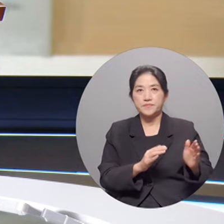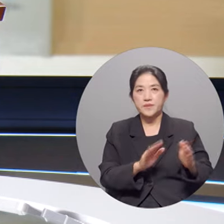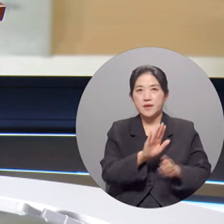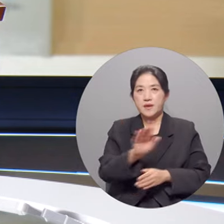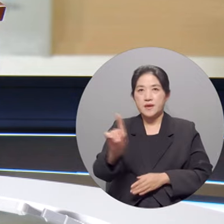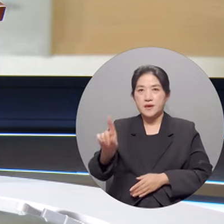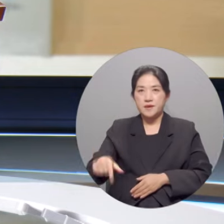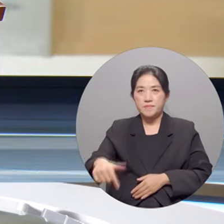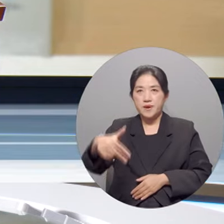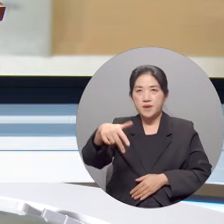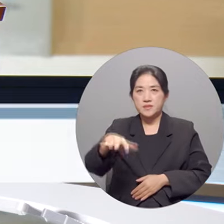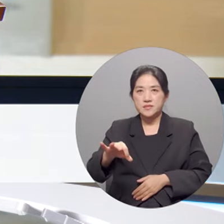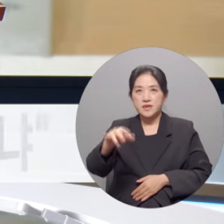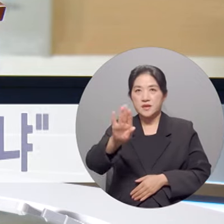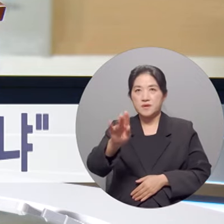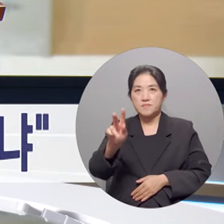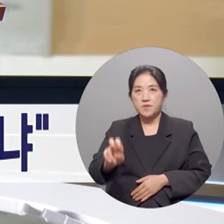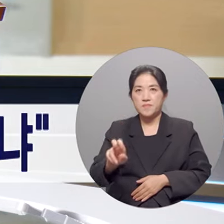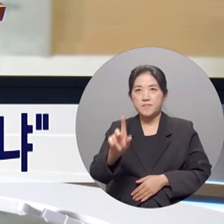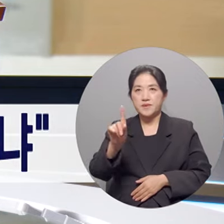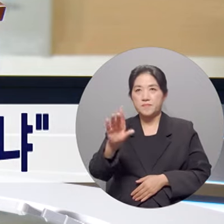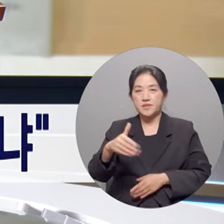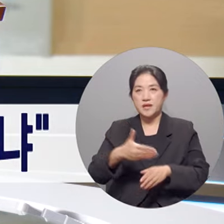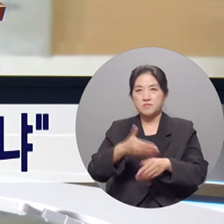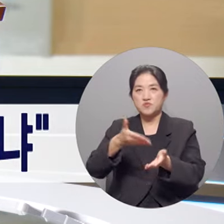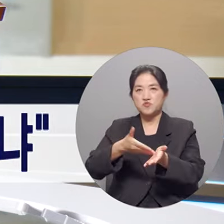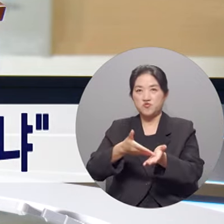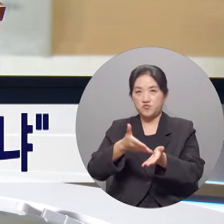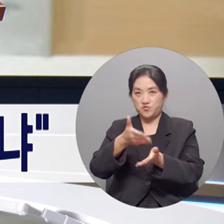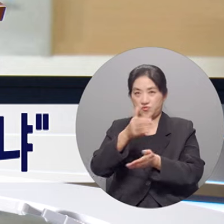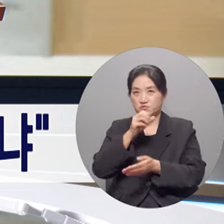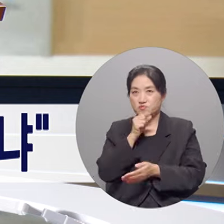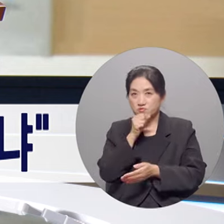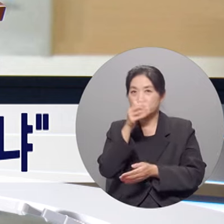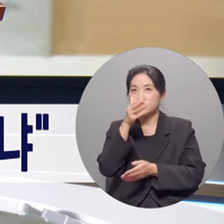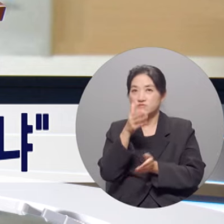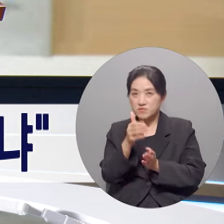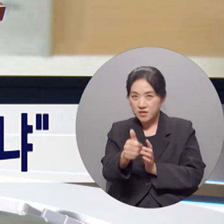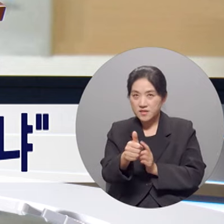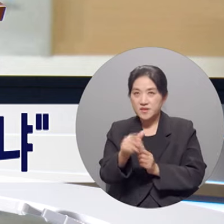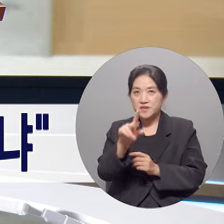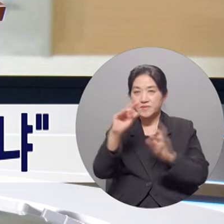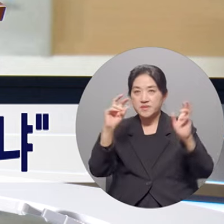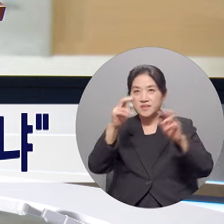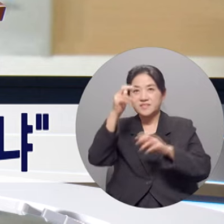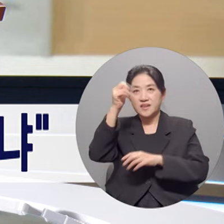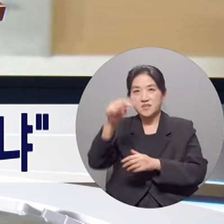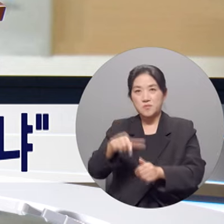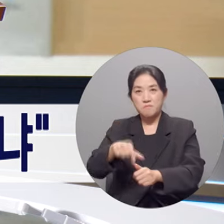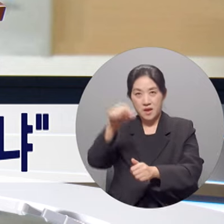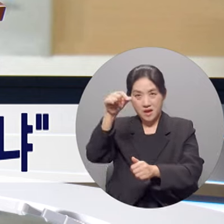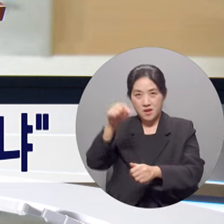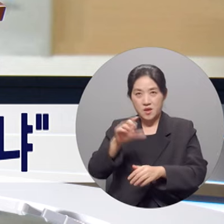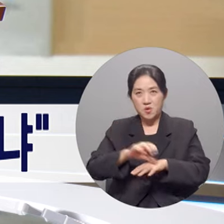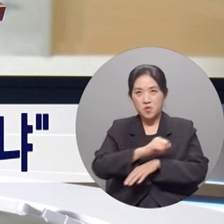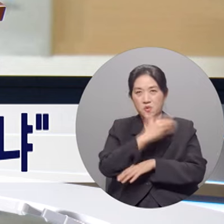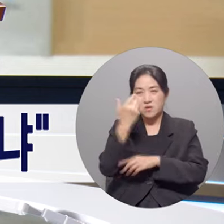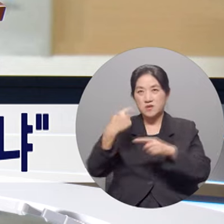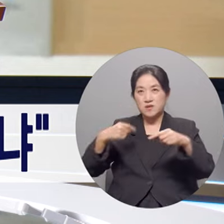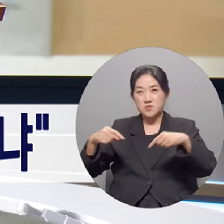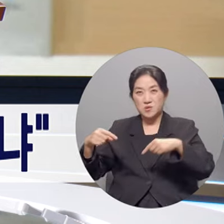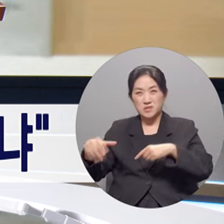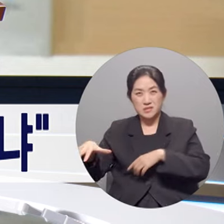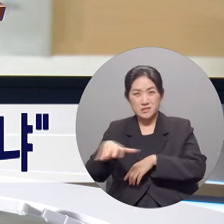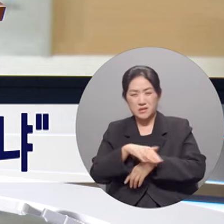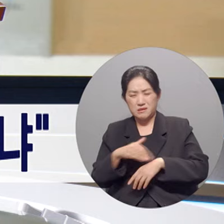박장범 KBS 시 뉴스 앵커가 KBS 차기 사장 후보로 결정된 것을 두고 언론계와 정치권에서 후폭풍이